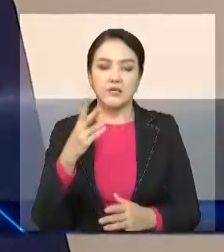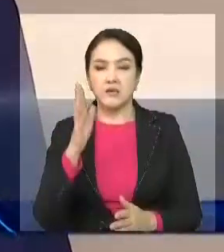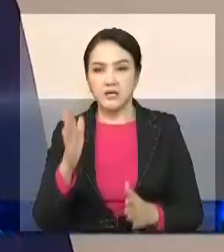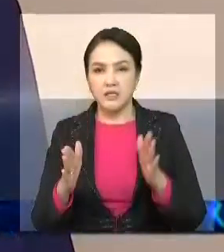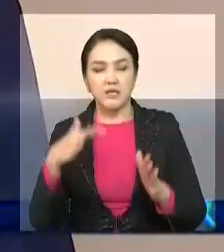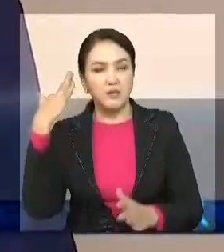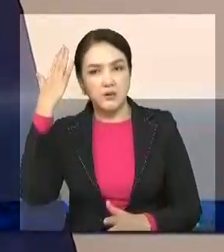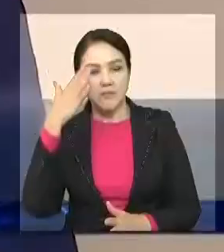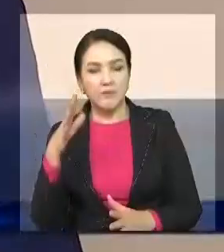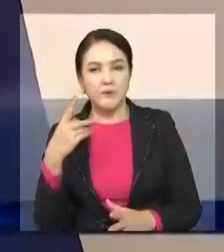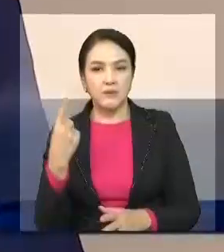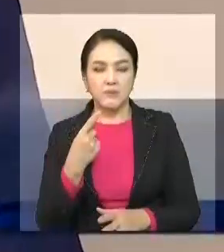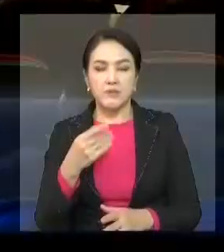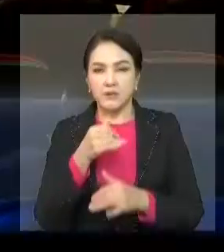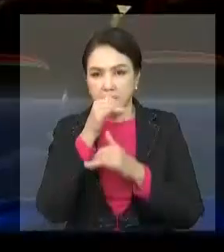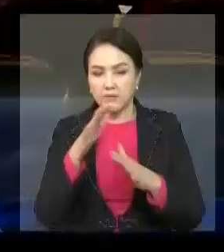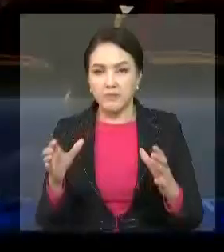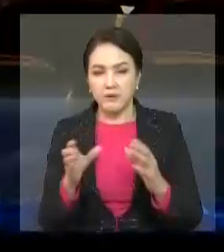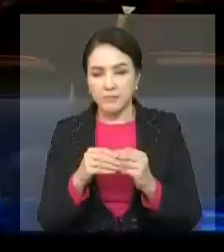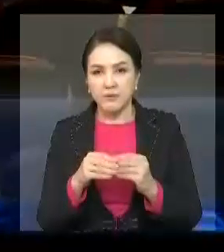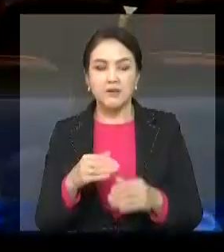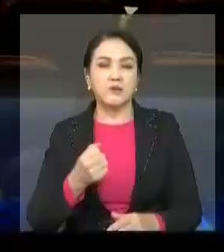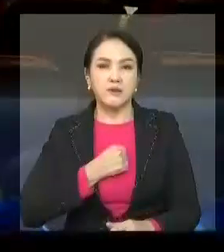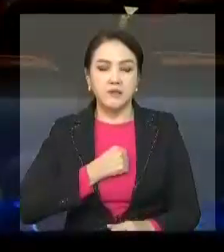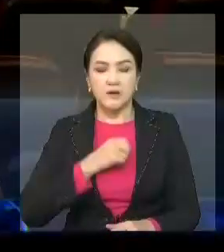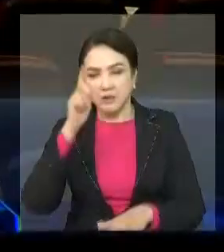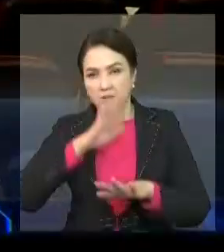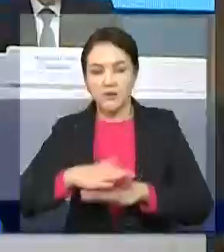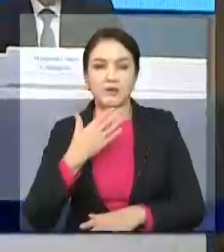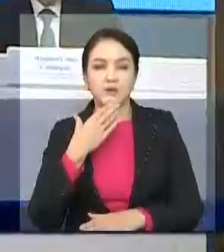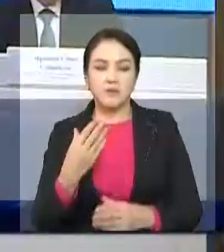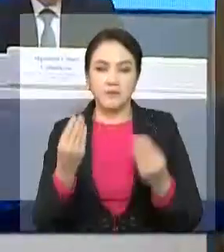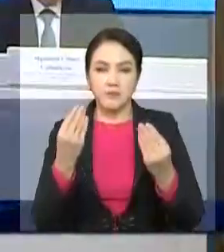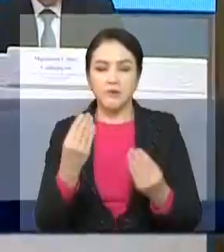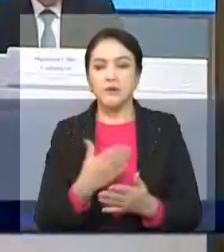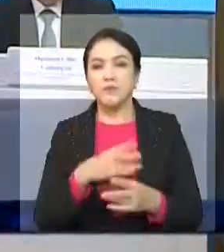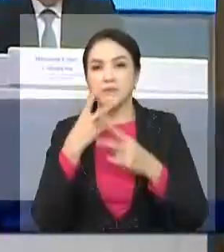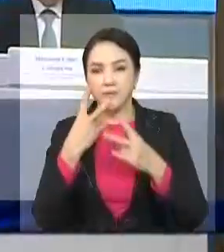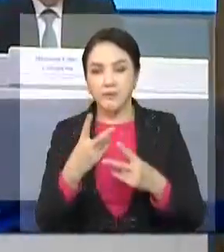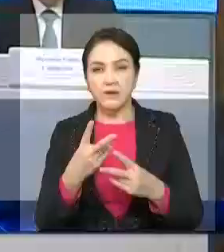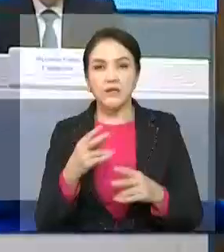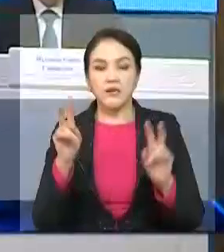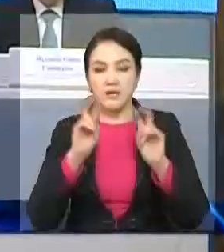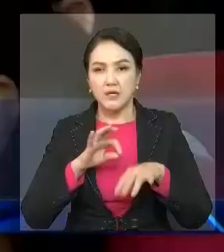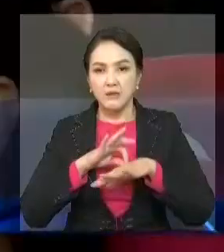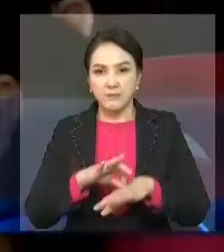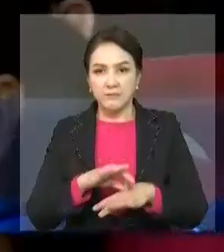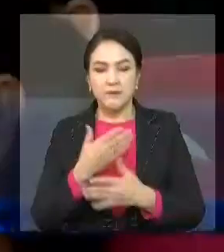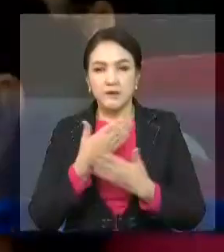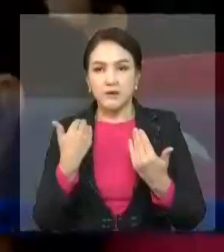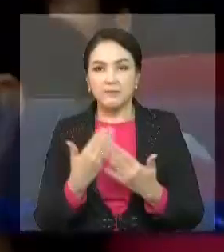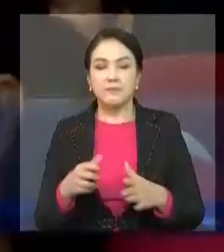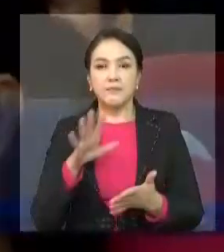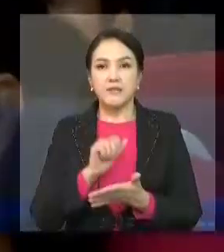жақтың ой-пікірін бір ұштастыра алмаймыз. Тағы бір өкініштісі, елімізде ұлттық құндылығымыздың құнын көрсететін зерттеулер жүргізіліп жатқан жоқ.